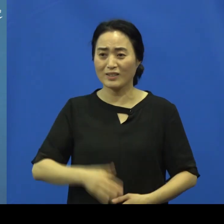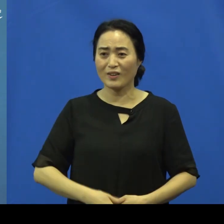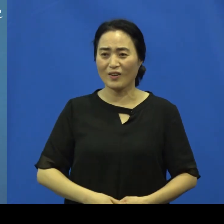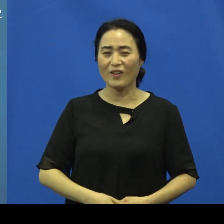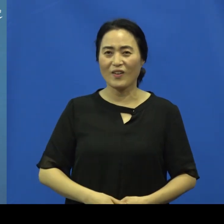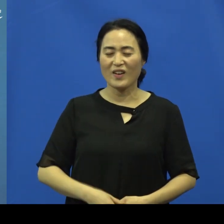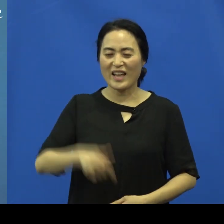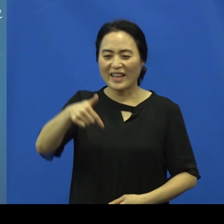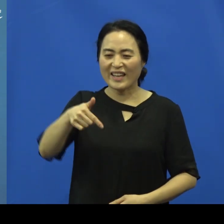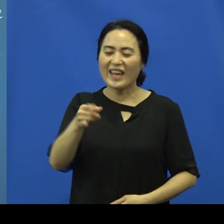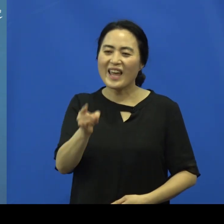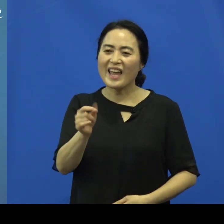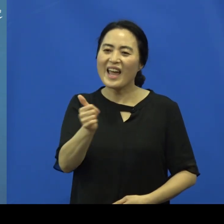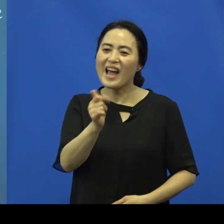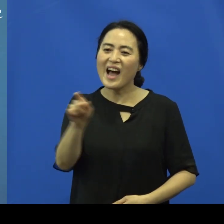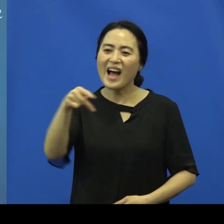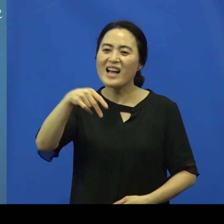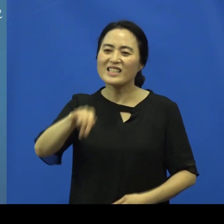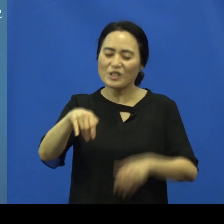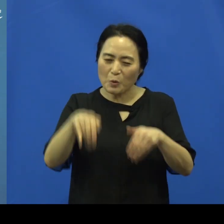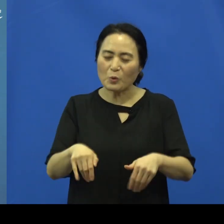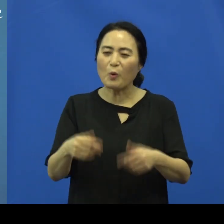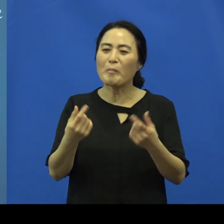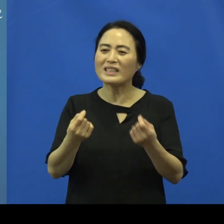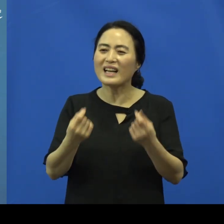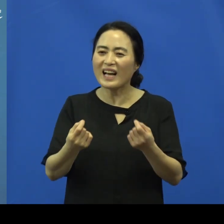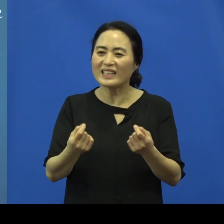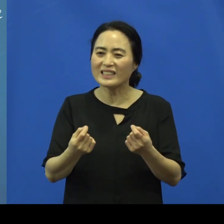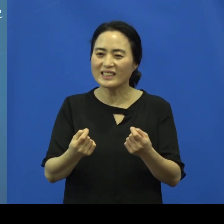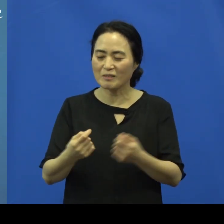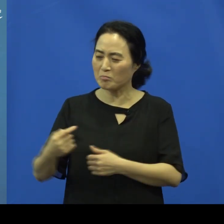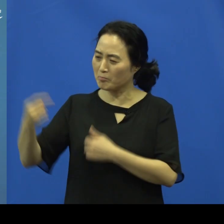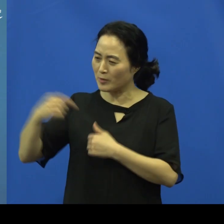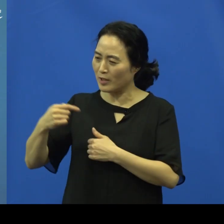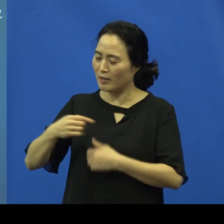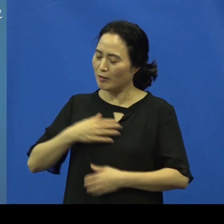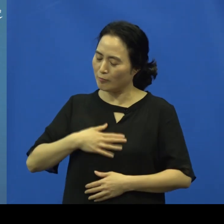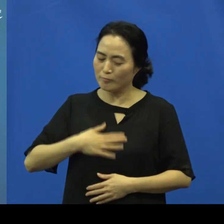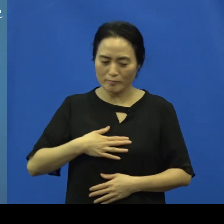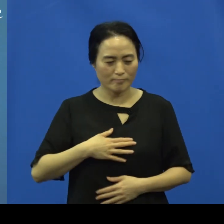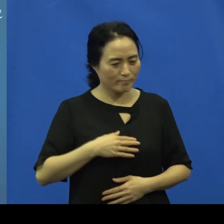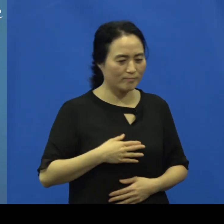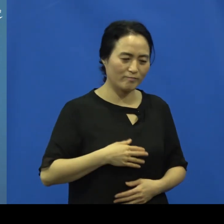않죠. 그런 태도로는 생명의 역사를 보기 어려운 거죠.